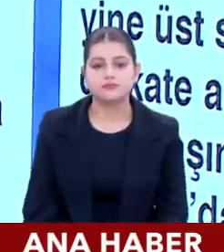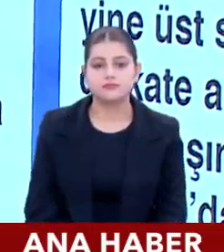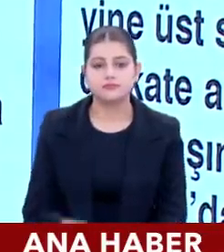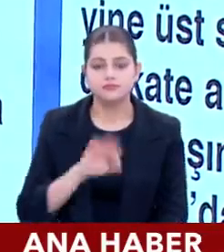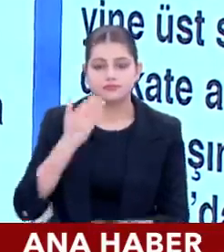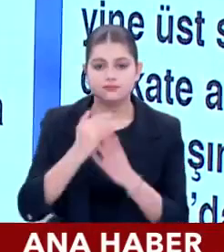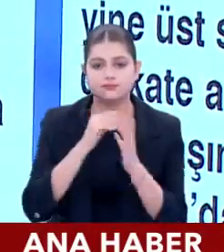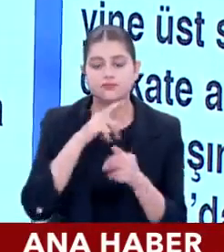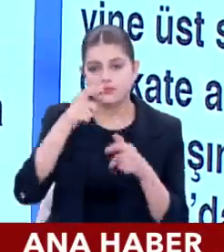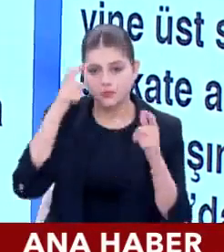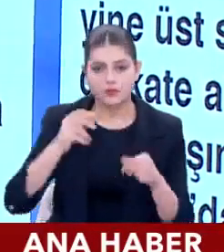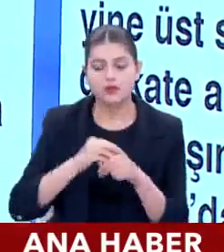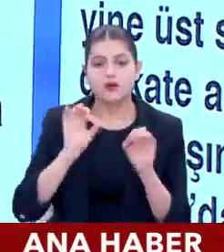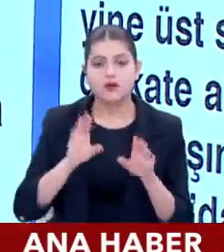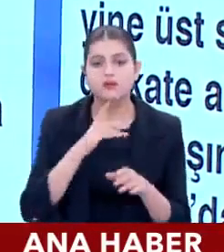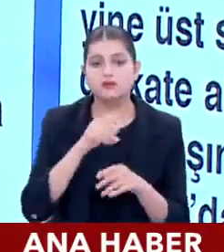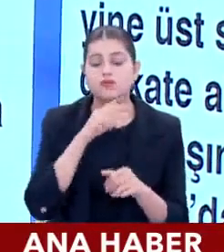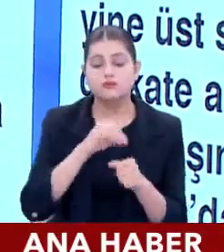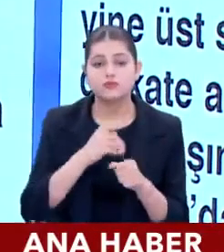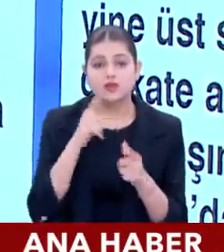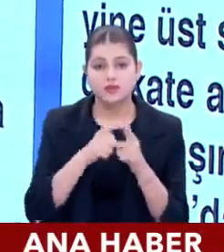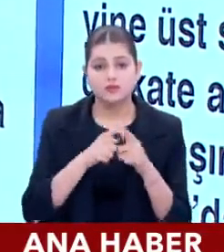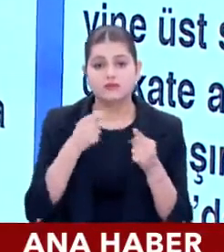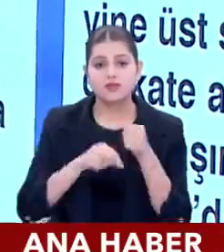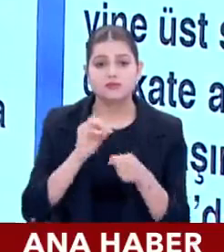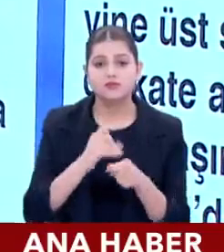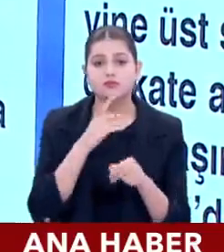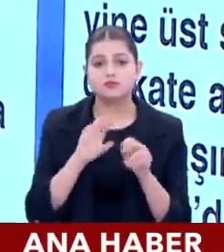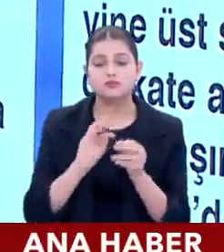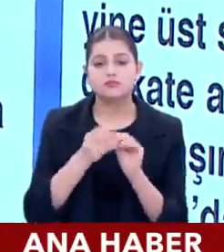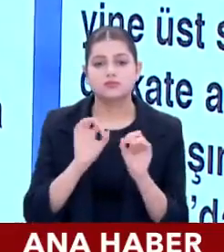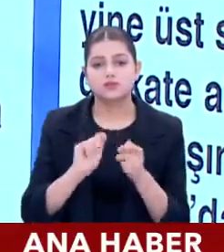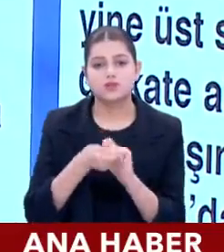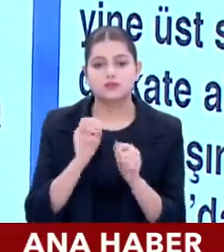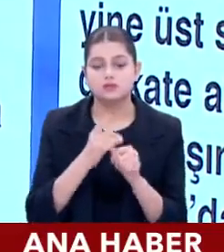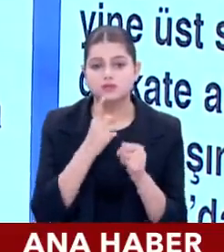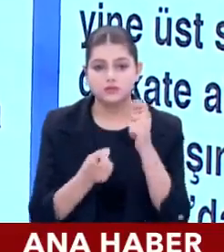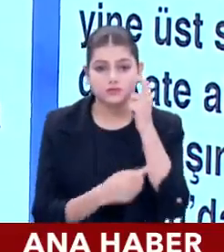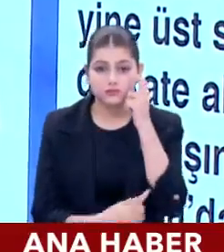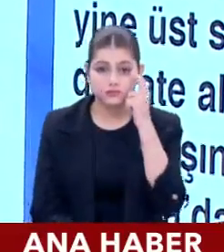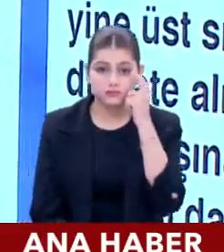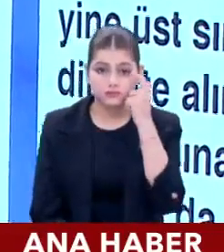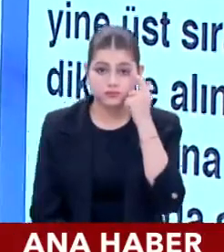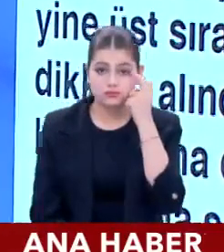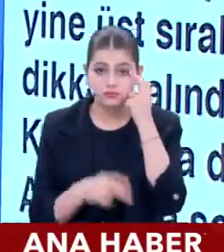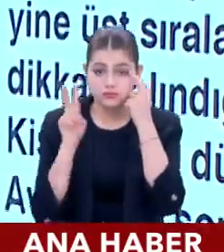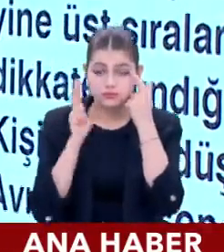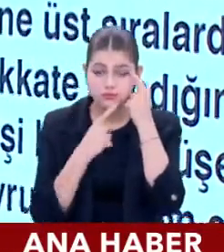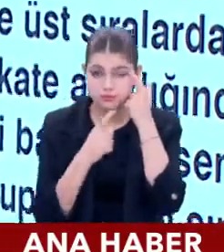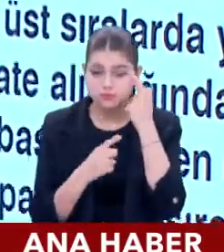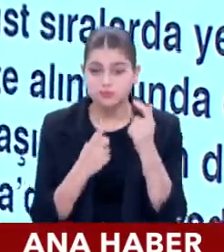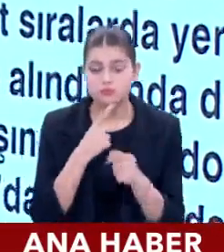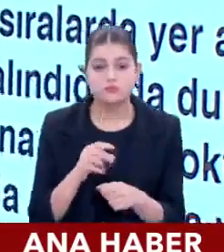bir ülke Avrupa'da ancak nüfusa göre hesaplandığında durum değişiyor Evet sonuncuyuz şu